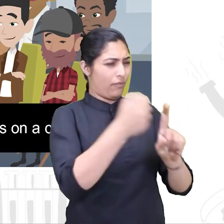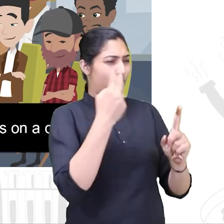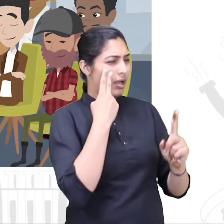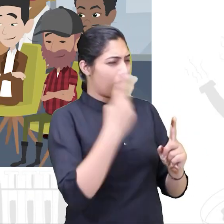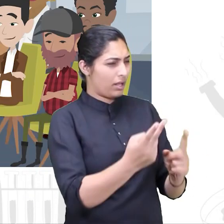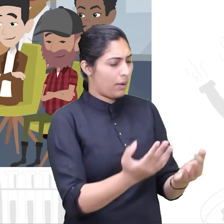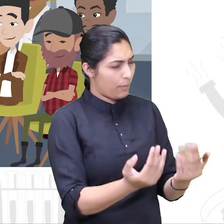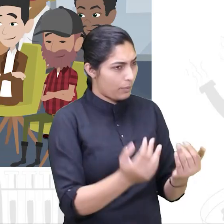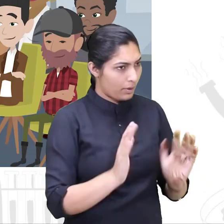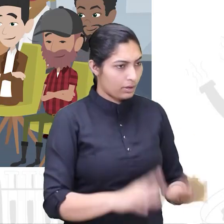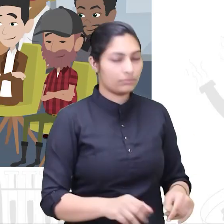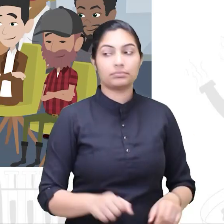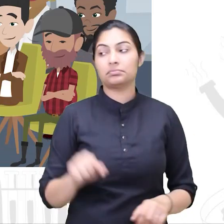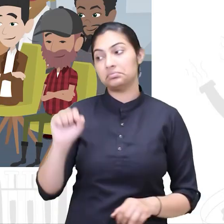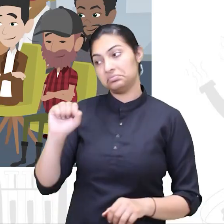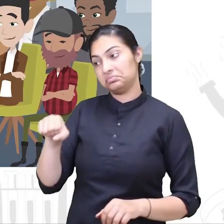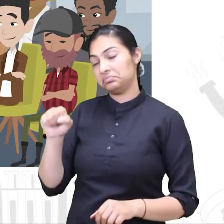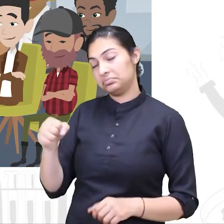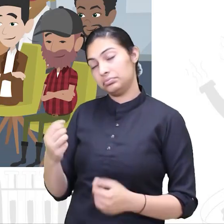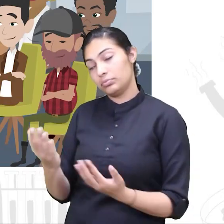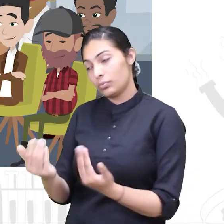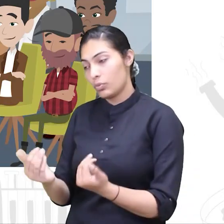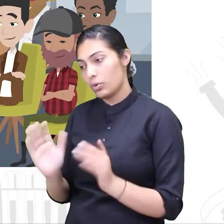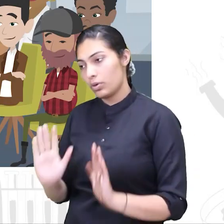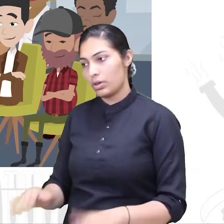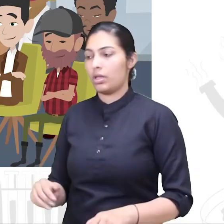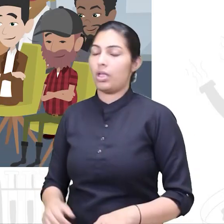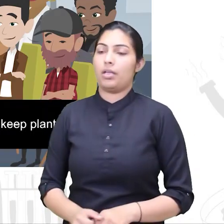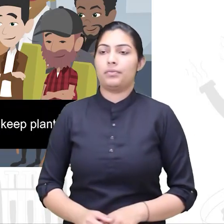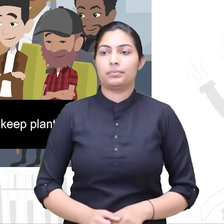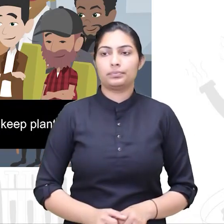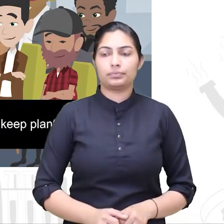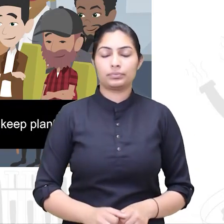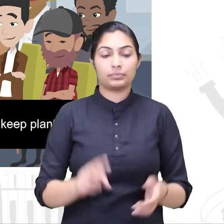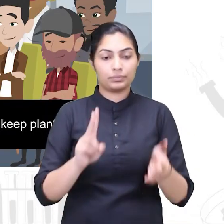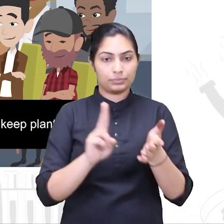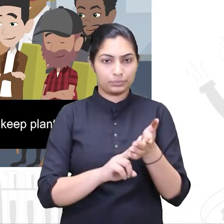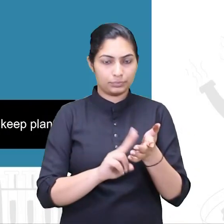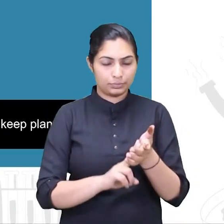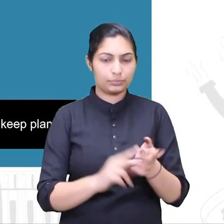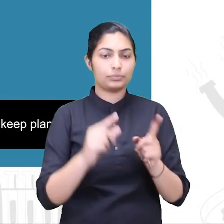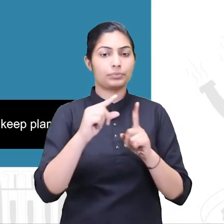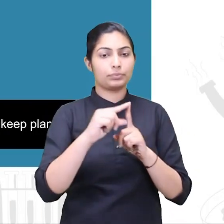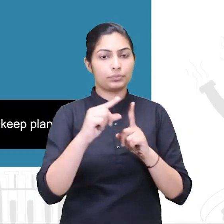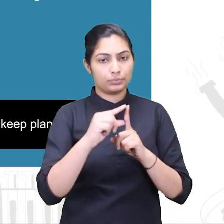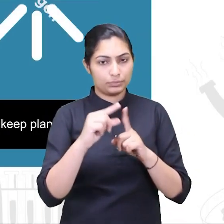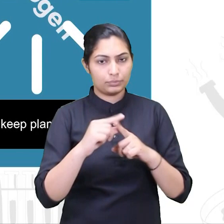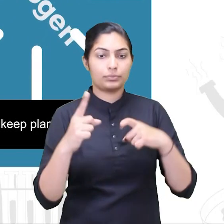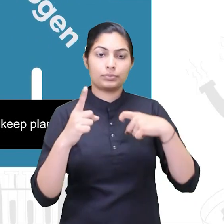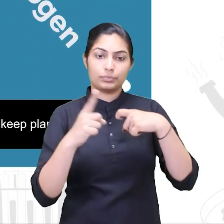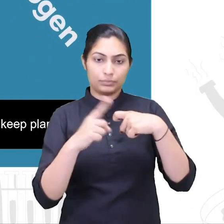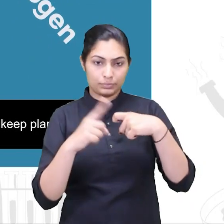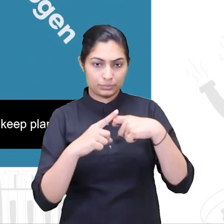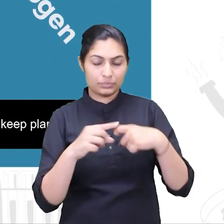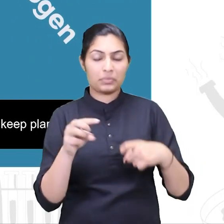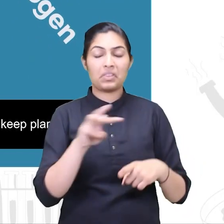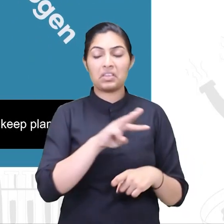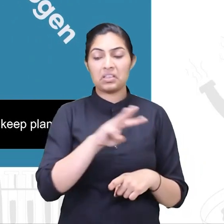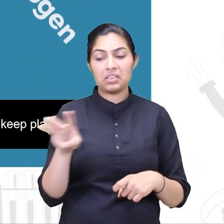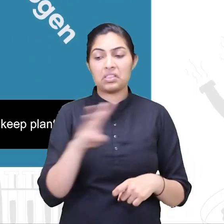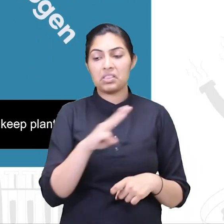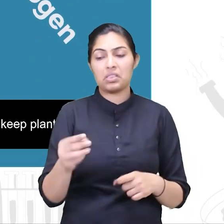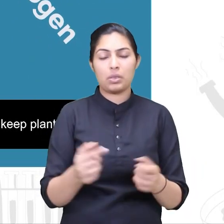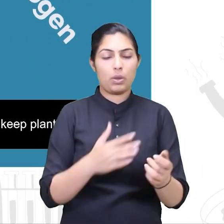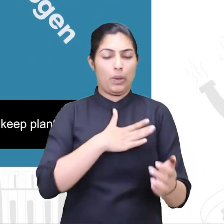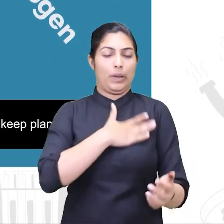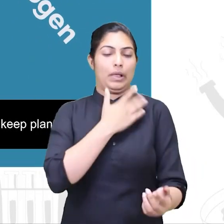देख सकते हैं? बिल्कुल देख सकते हो। मुख्य रूप से नाइट्रोजन, फास्फोरस और